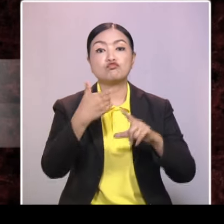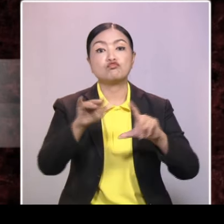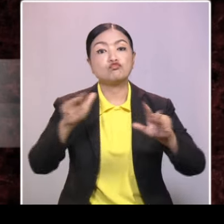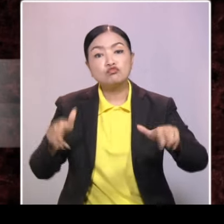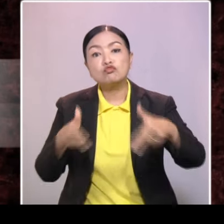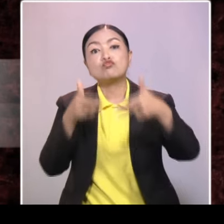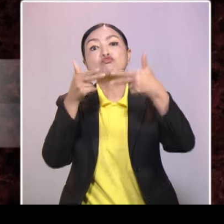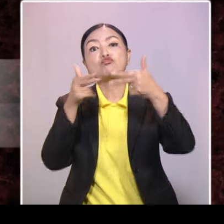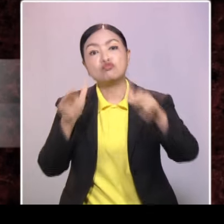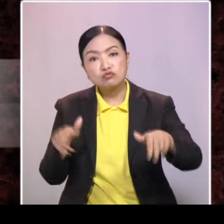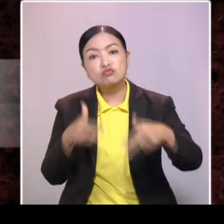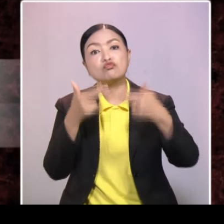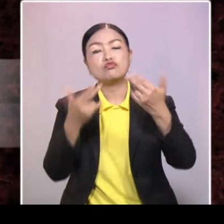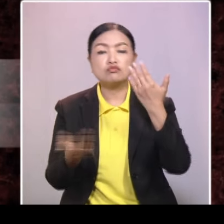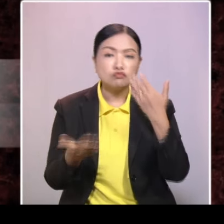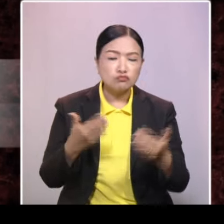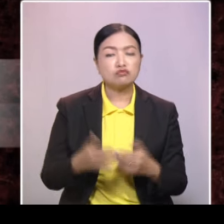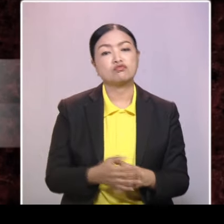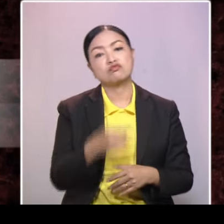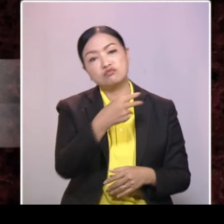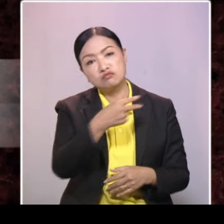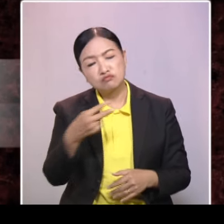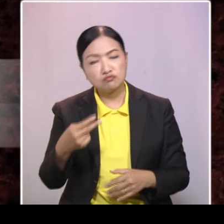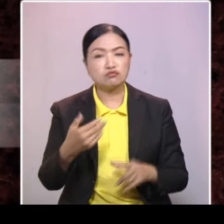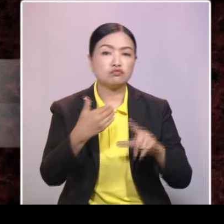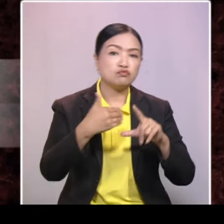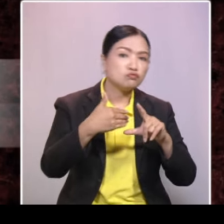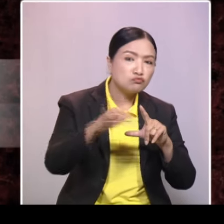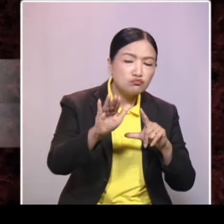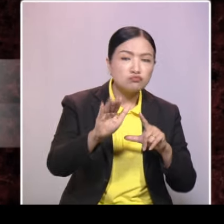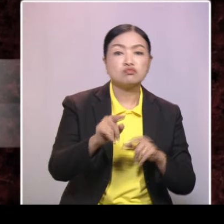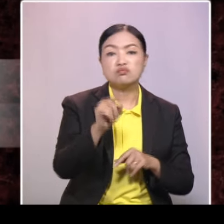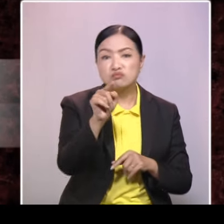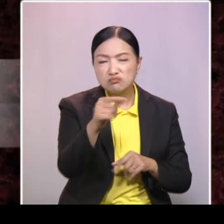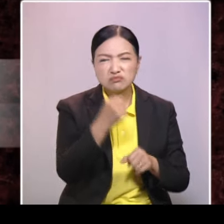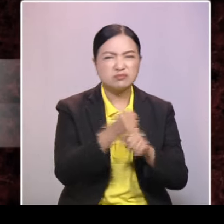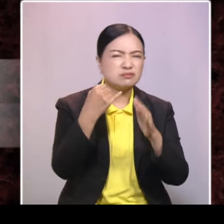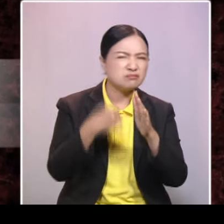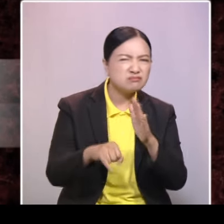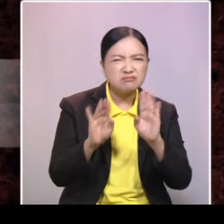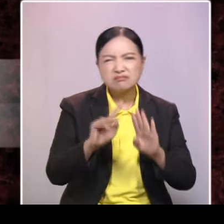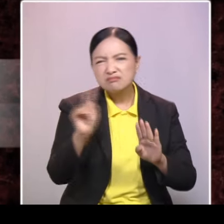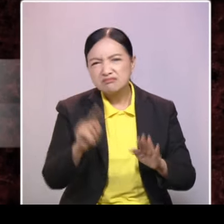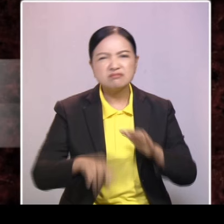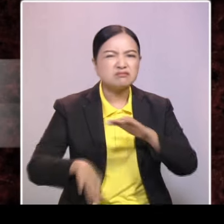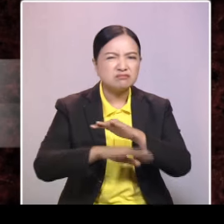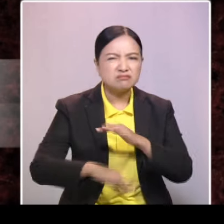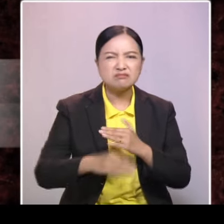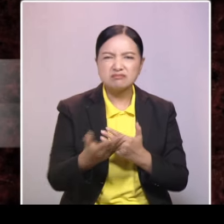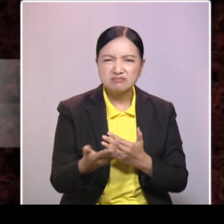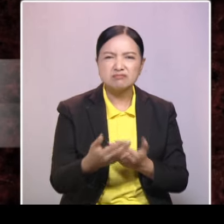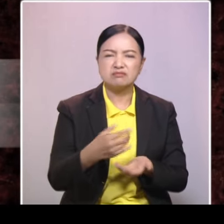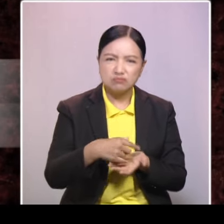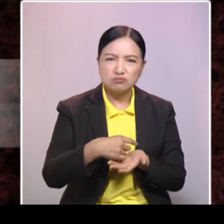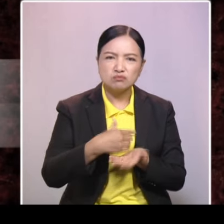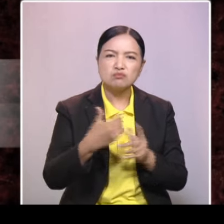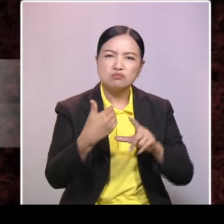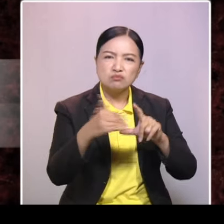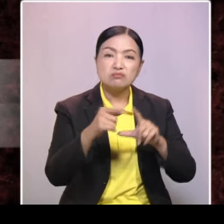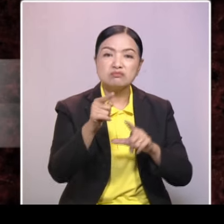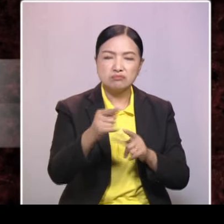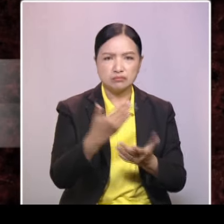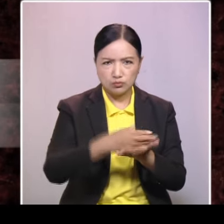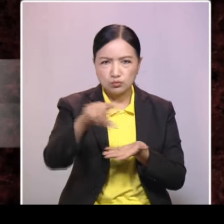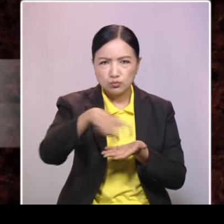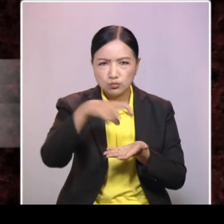นะ หรือแ้แต่ส่งข้อความต่าง มาแล้วอ้างว่าคุณทำผิดแบบนั้แบบนี้ให้ส่งออกสารหกฐานต่ ร่วมถง